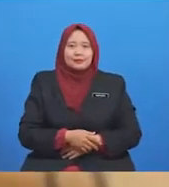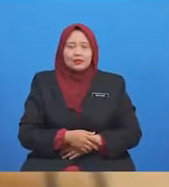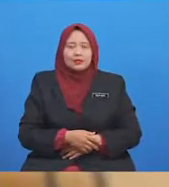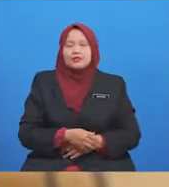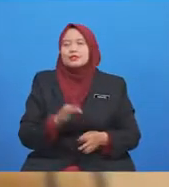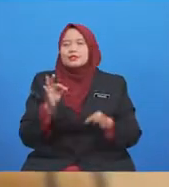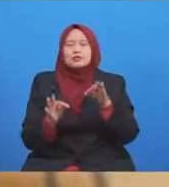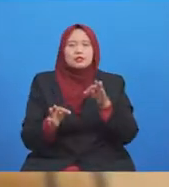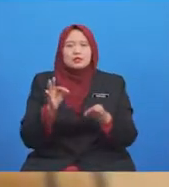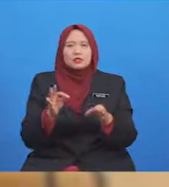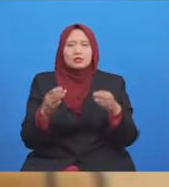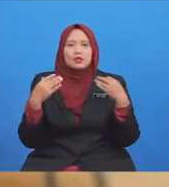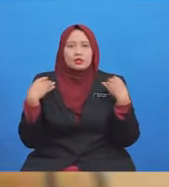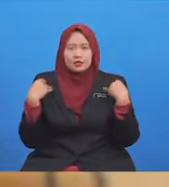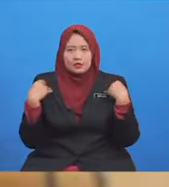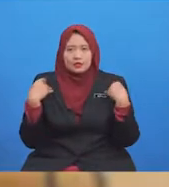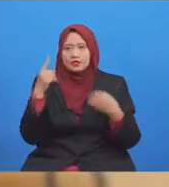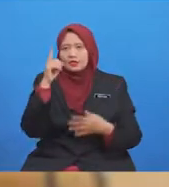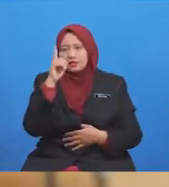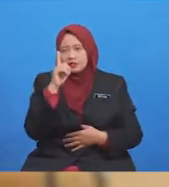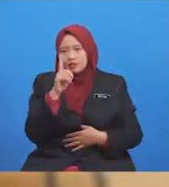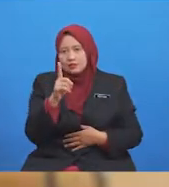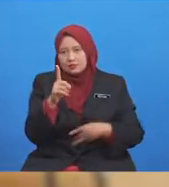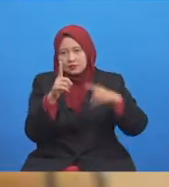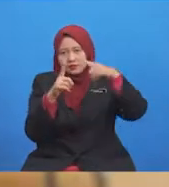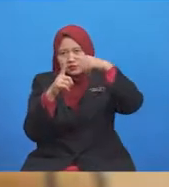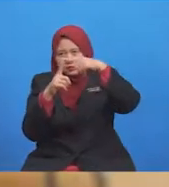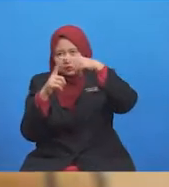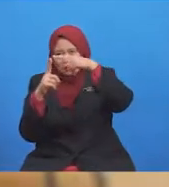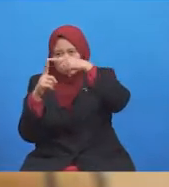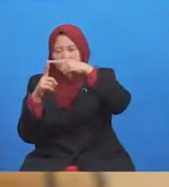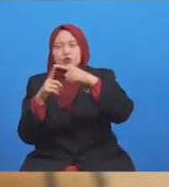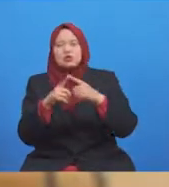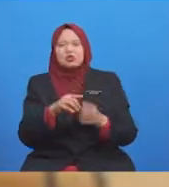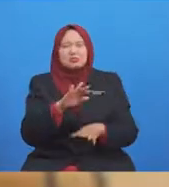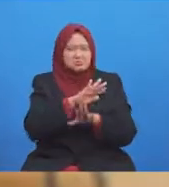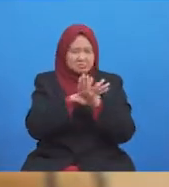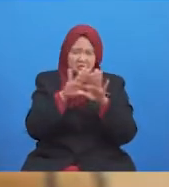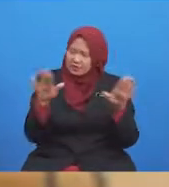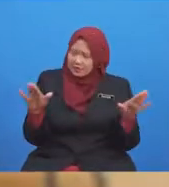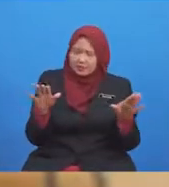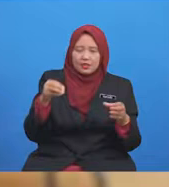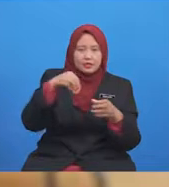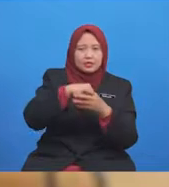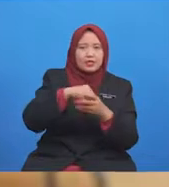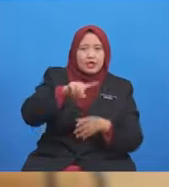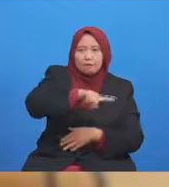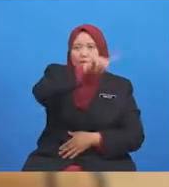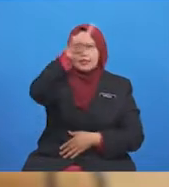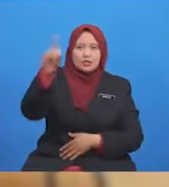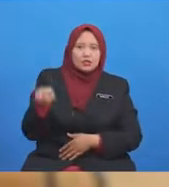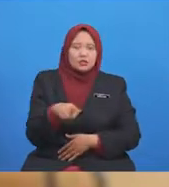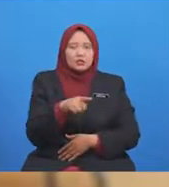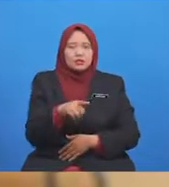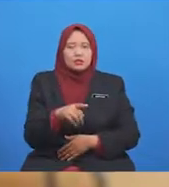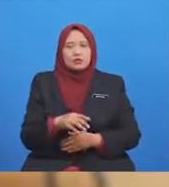Jika terdapat salah satu bucu sisi 4 kitaran tidak terletak pada lilitan,